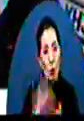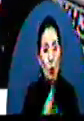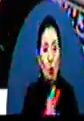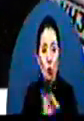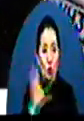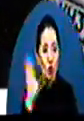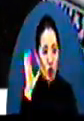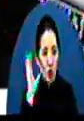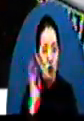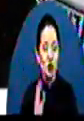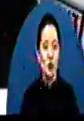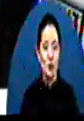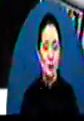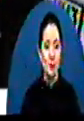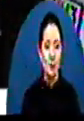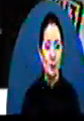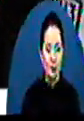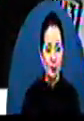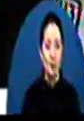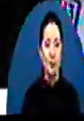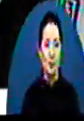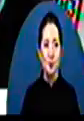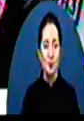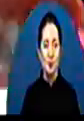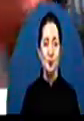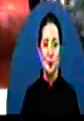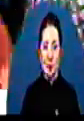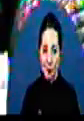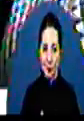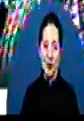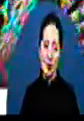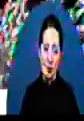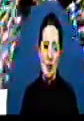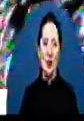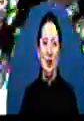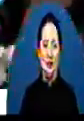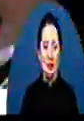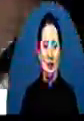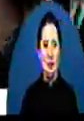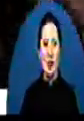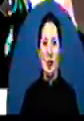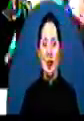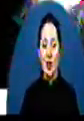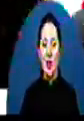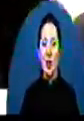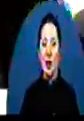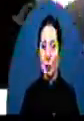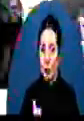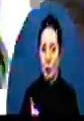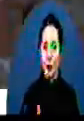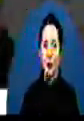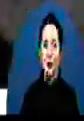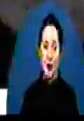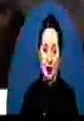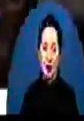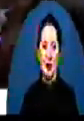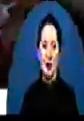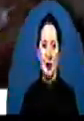сонслоо. Баярлалаа. Тийм. Тэдээр. Аа, хөрөл сөх байна. Иргэдээ дандаа тусаа. Аа.